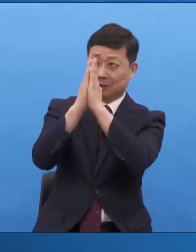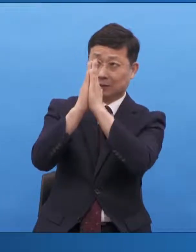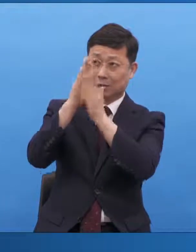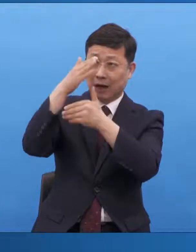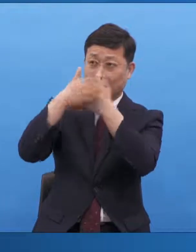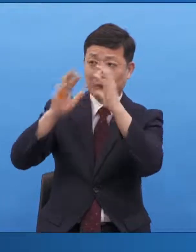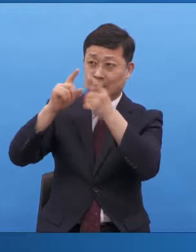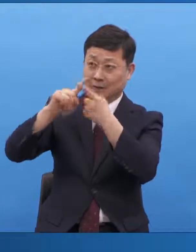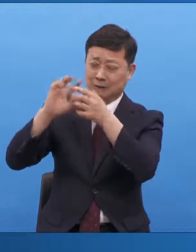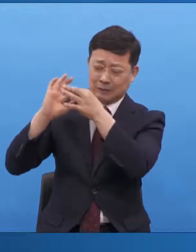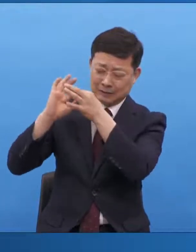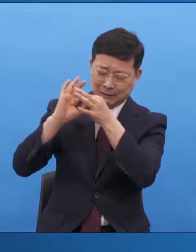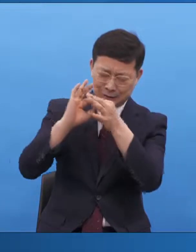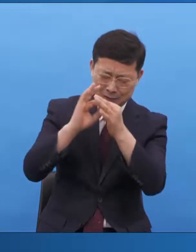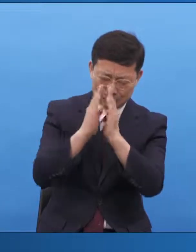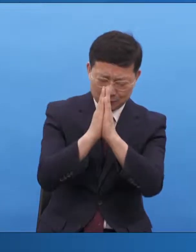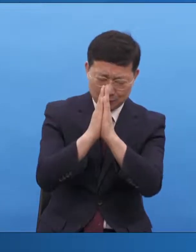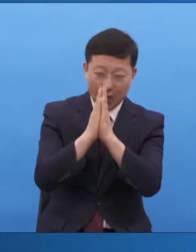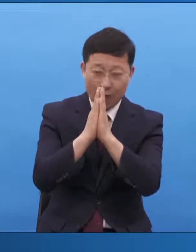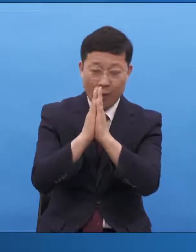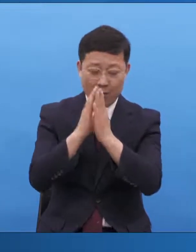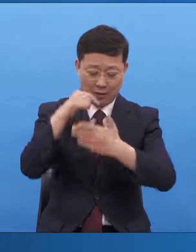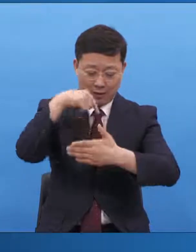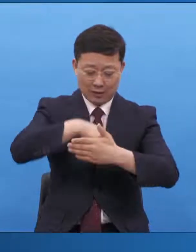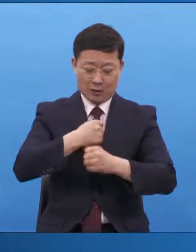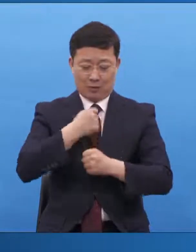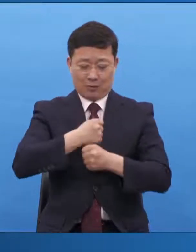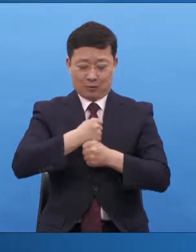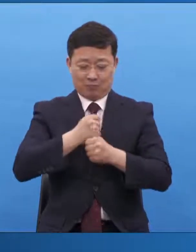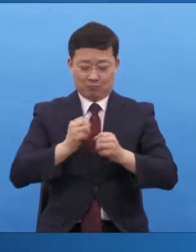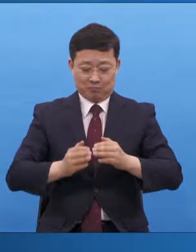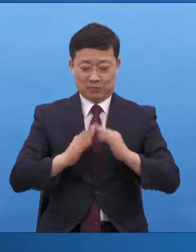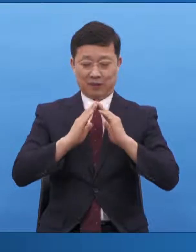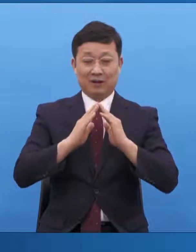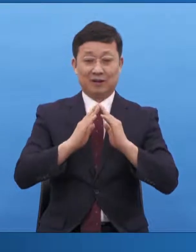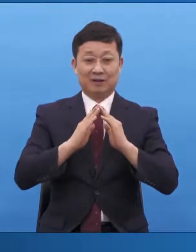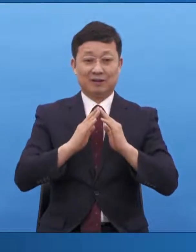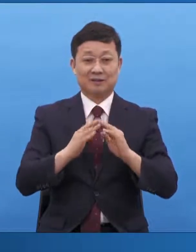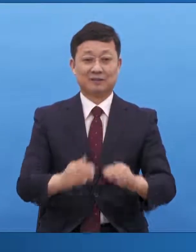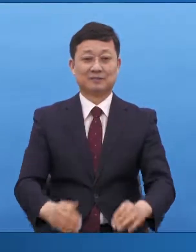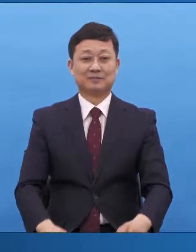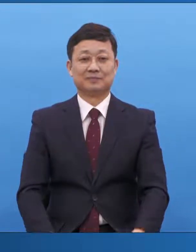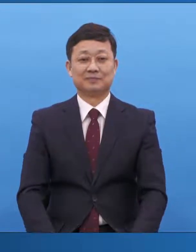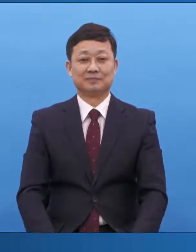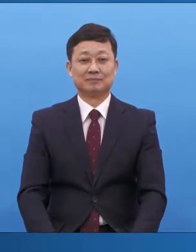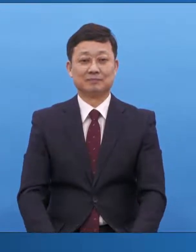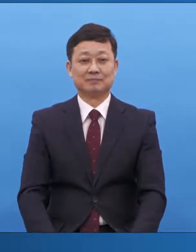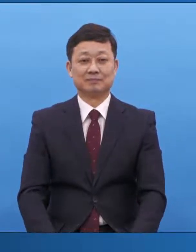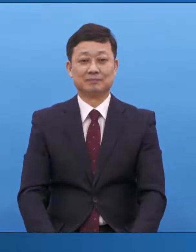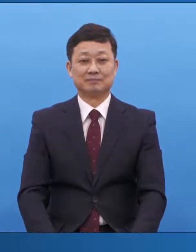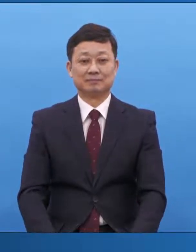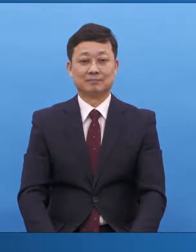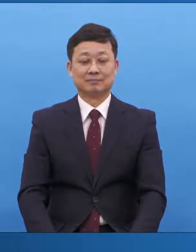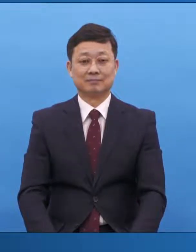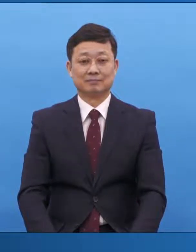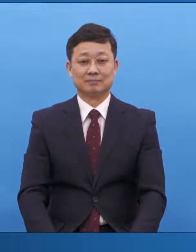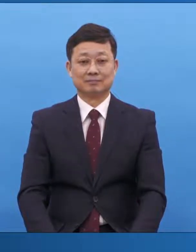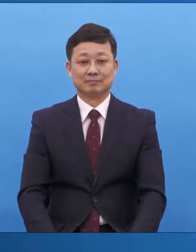이렇게 만들어지는 거예요. That you're praying this prayer and it continues to be formed this way. 그다음에 어떻게 됩니까? 드디어. And then ultimately, what